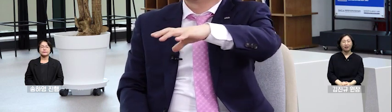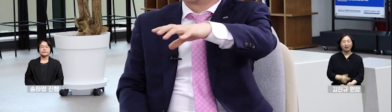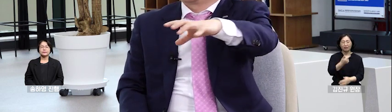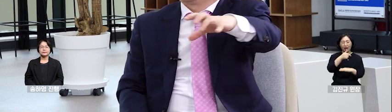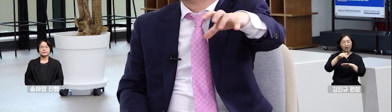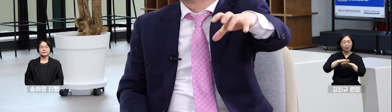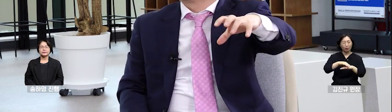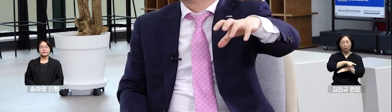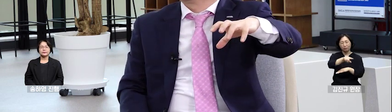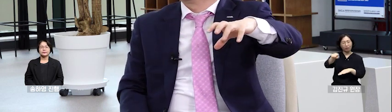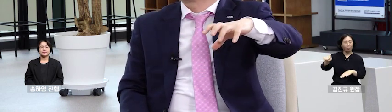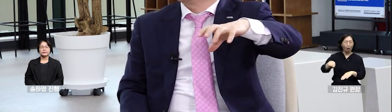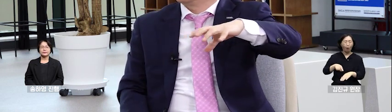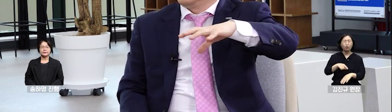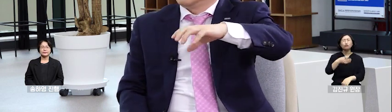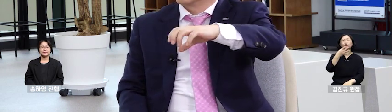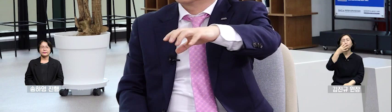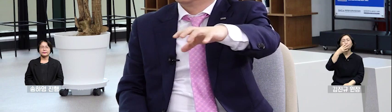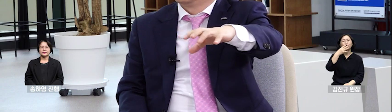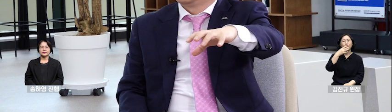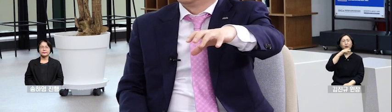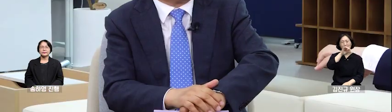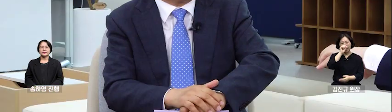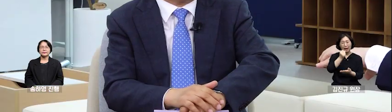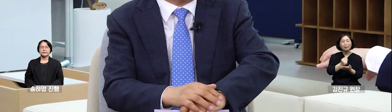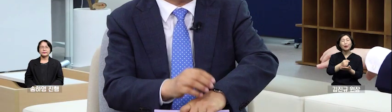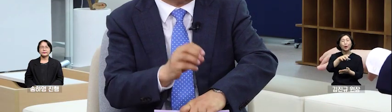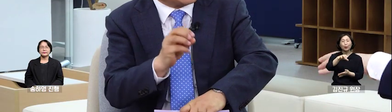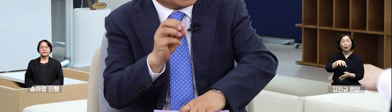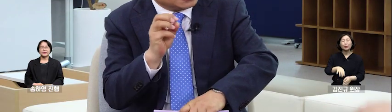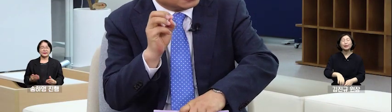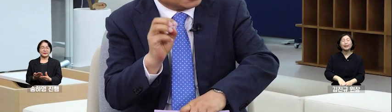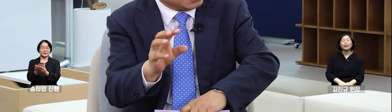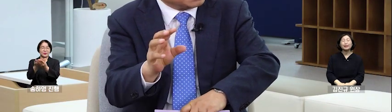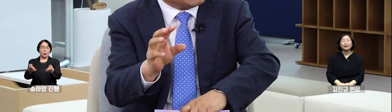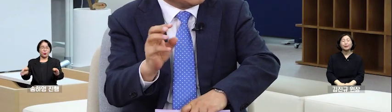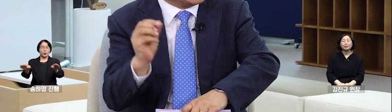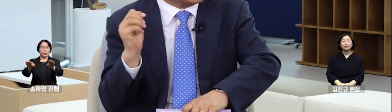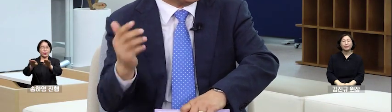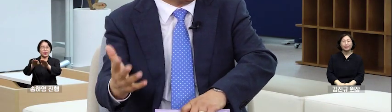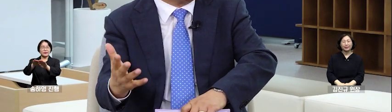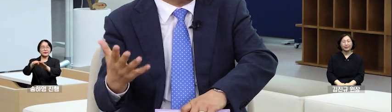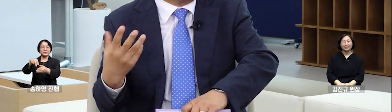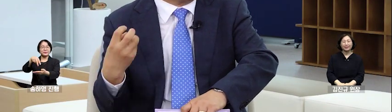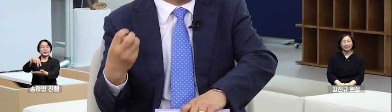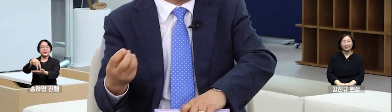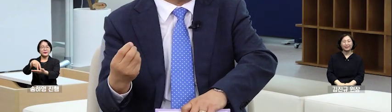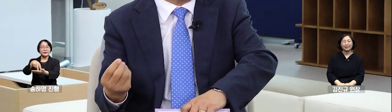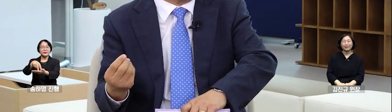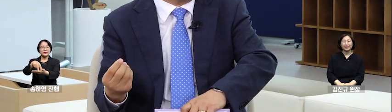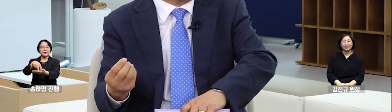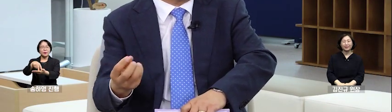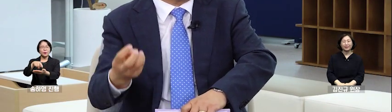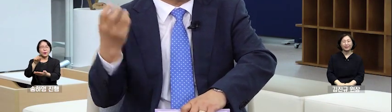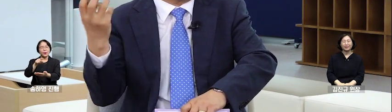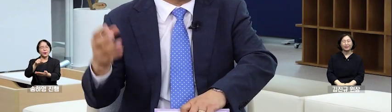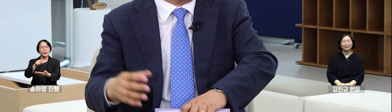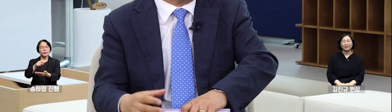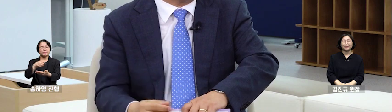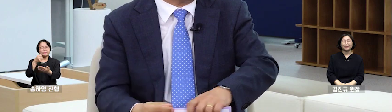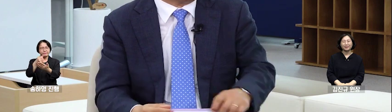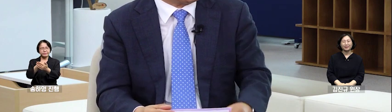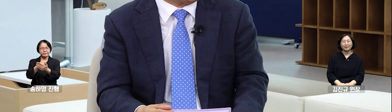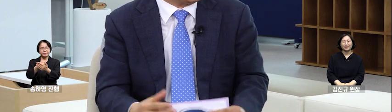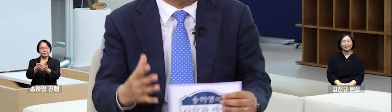유리한 것이죠 기계적으로 도 정말 이하 줘 지노 원해서 이렇게 탁 뭐가 이렇게 에 지퍼 주면